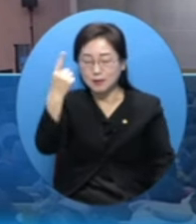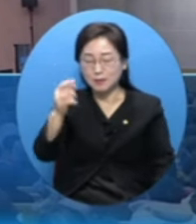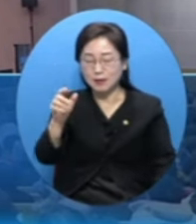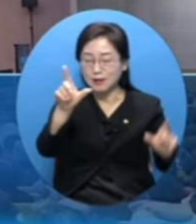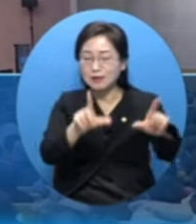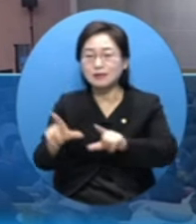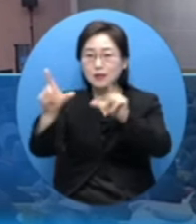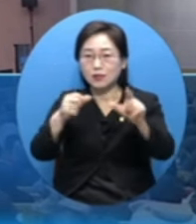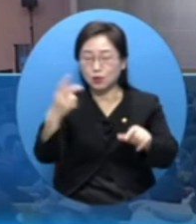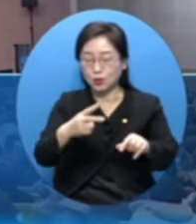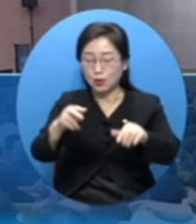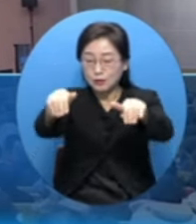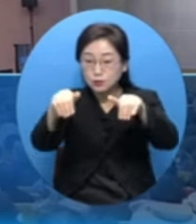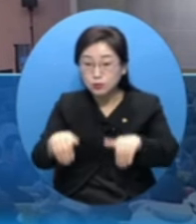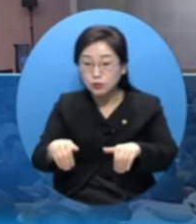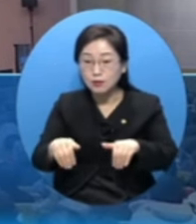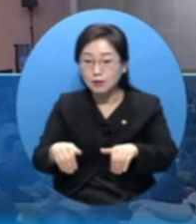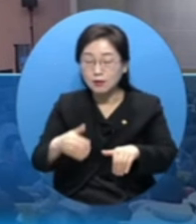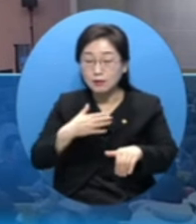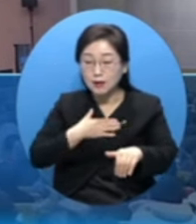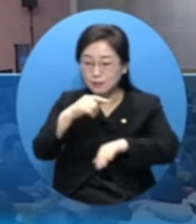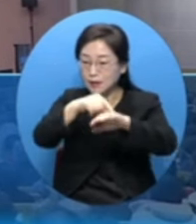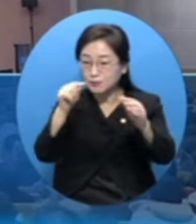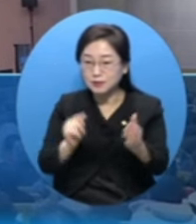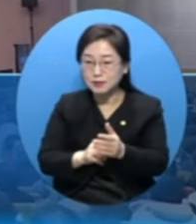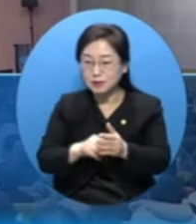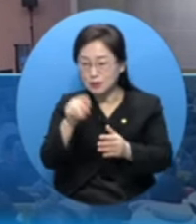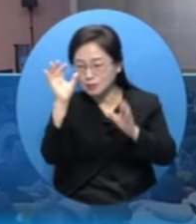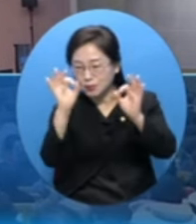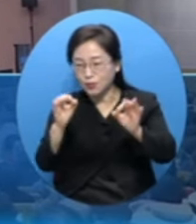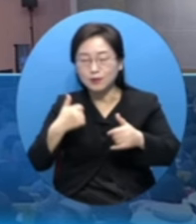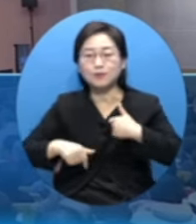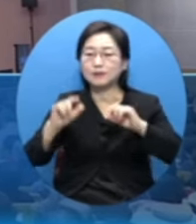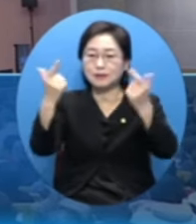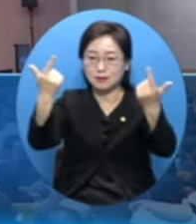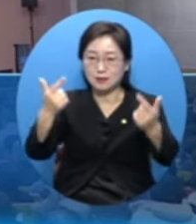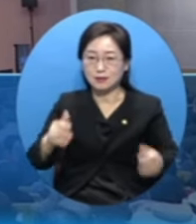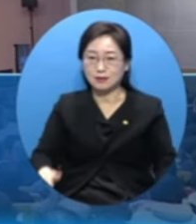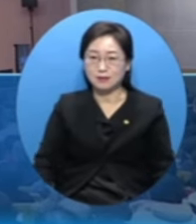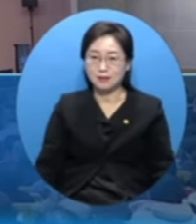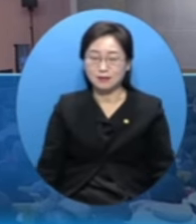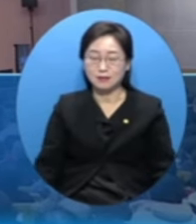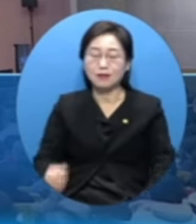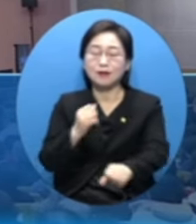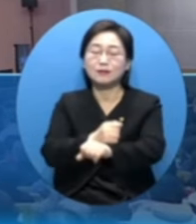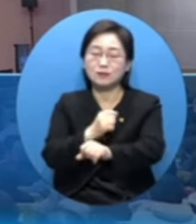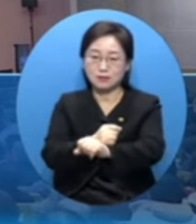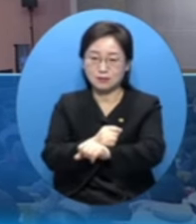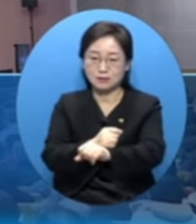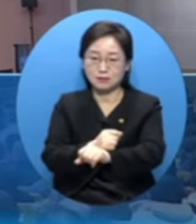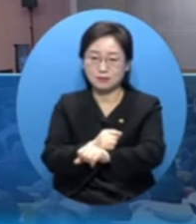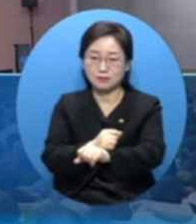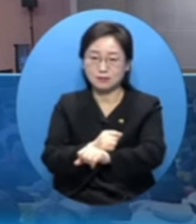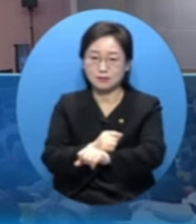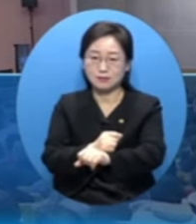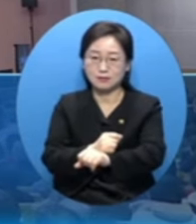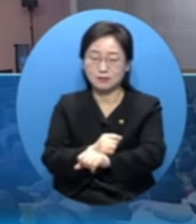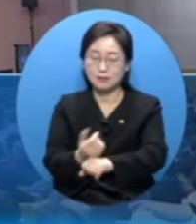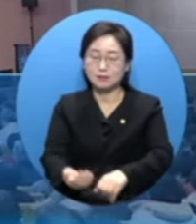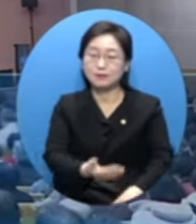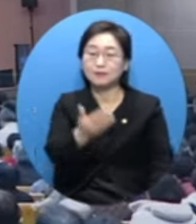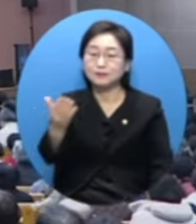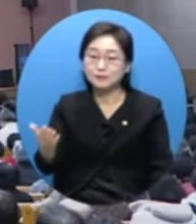살리라. 또한 뒤로 물러가면 내 마음이 그를 기뻐하지 아니하리라 하셨느니라.